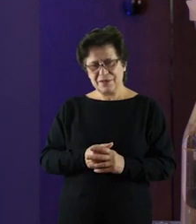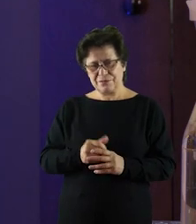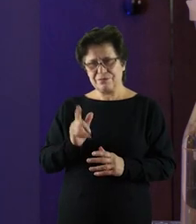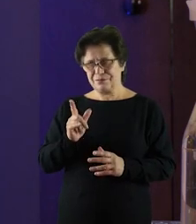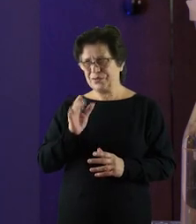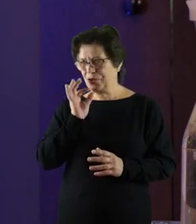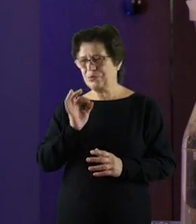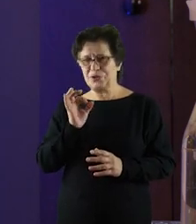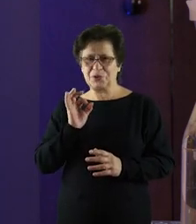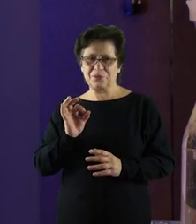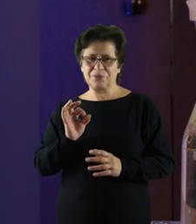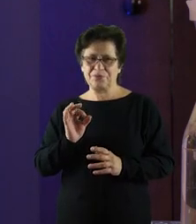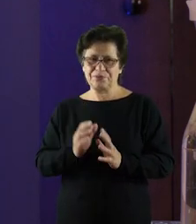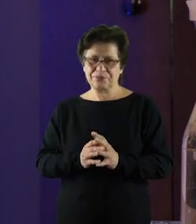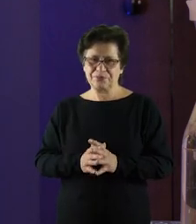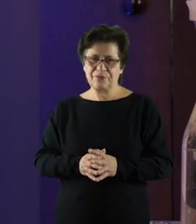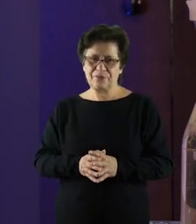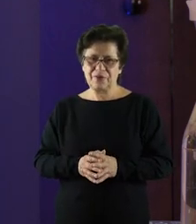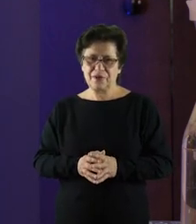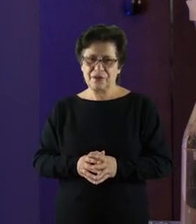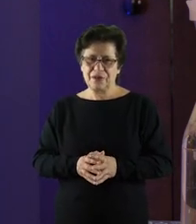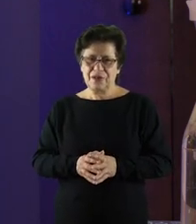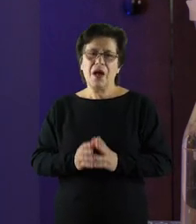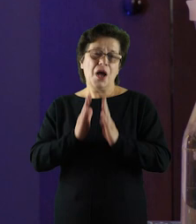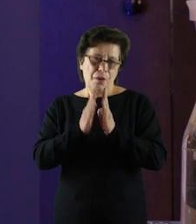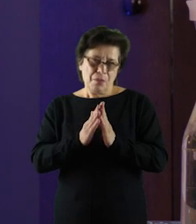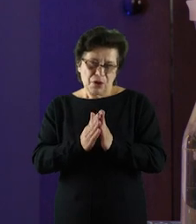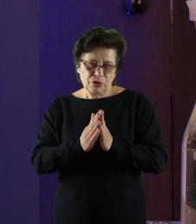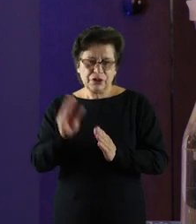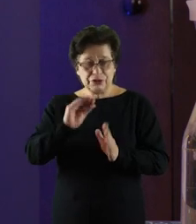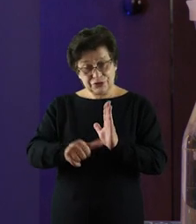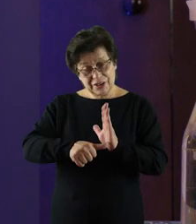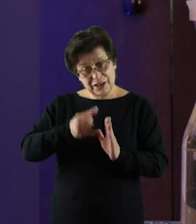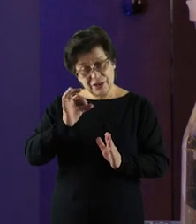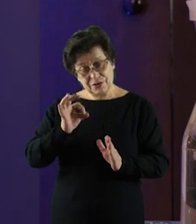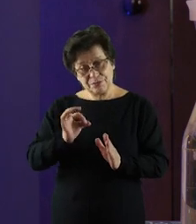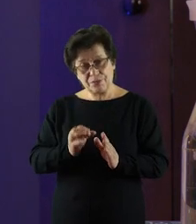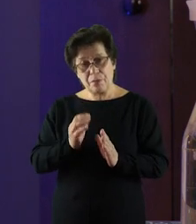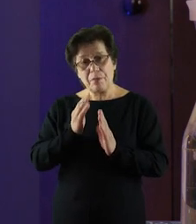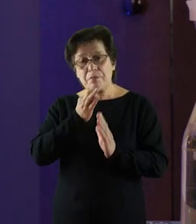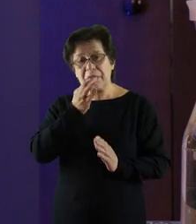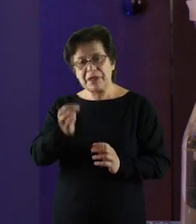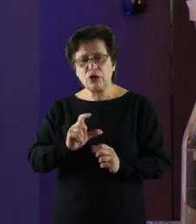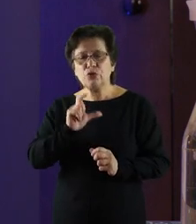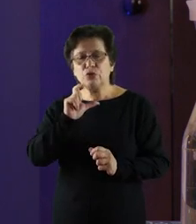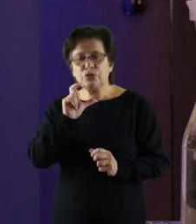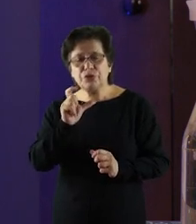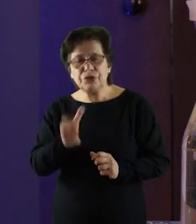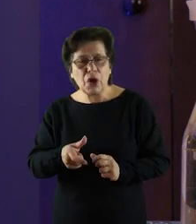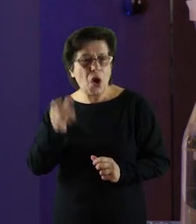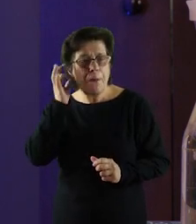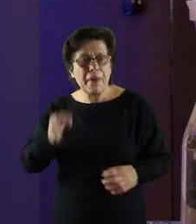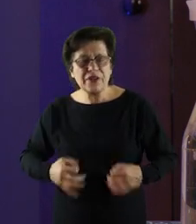Dobra. Jeszcze raz poprośmy koleżankę o pytanie, żeby wszyscy usłyszeli, dobrze? Co panią zachęciło do pisania książek? Jak masz